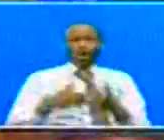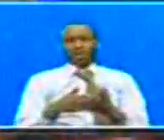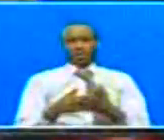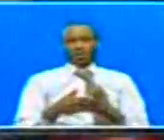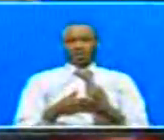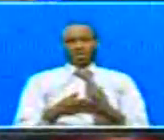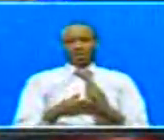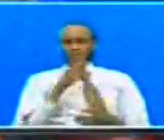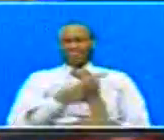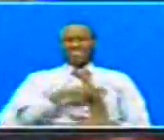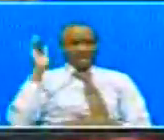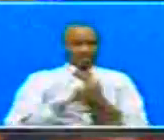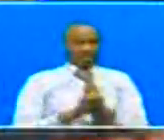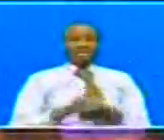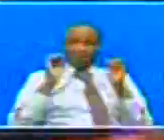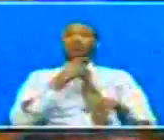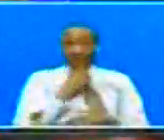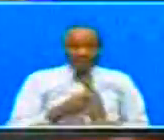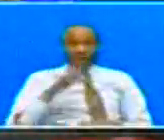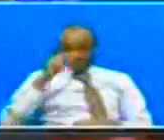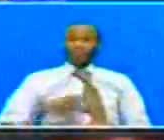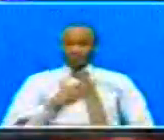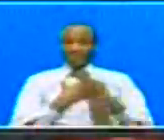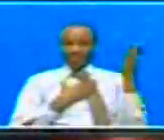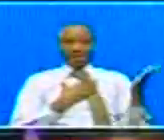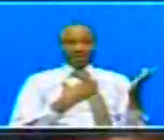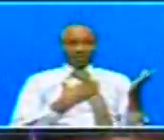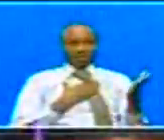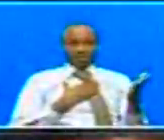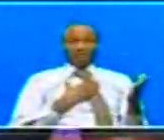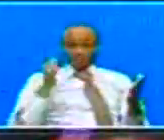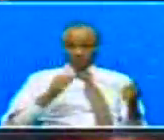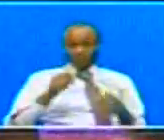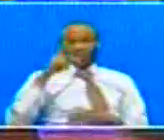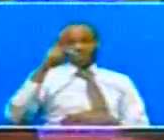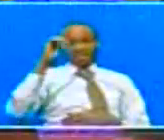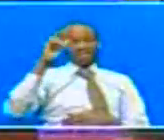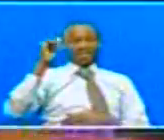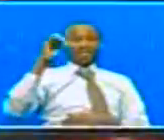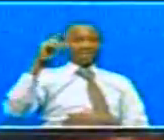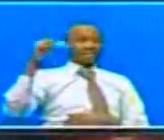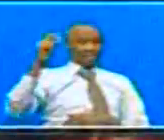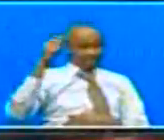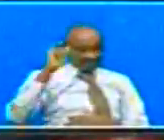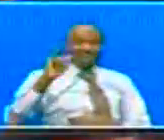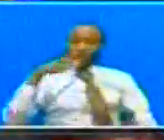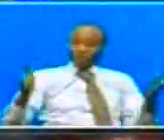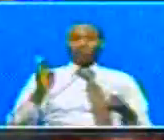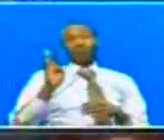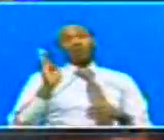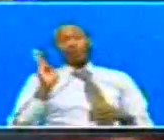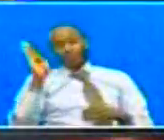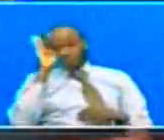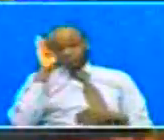capita income. Na mimi nikitaka tutaenda siku moja kwa bench, hata Kirigiti, Kiambu, hata Busia, hata ukienda tutaka